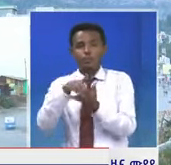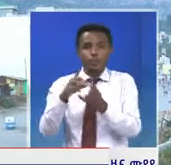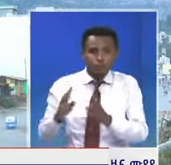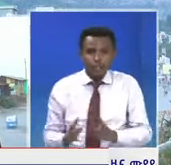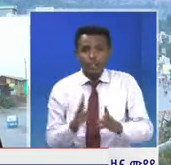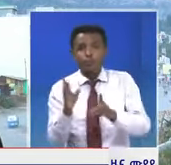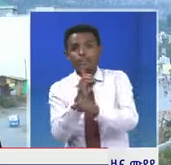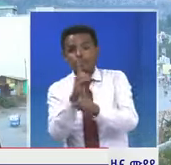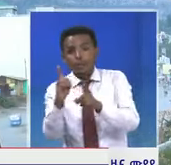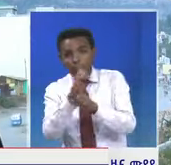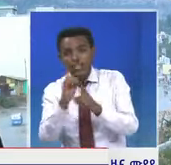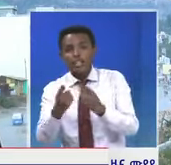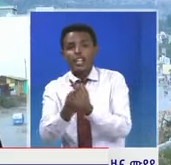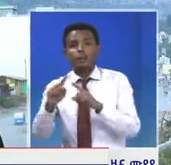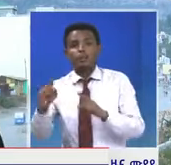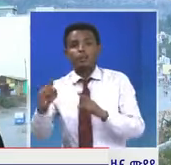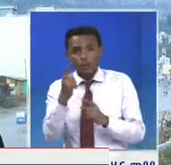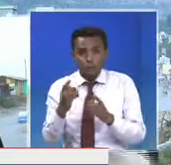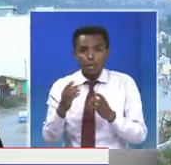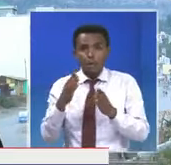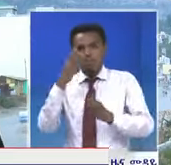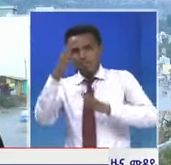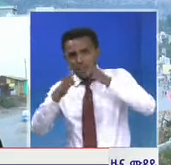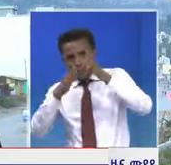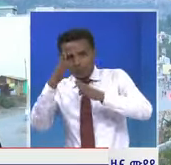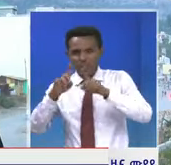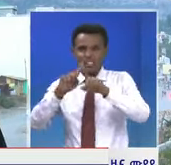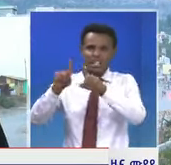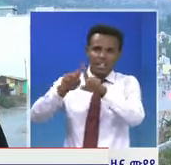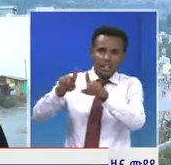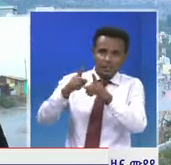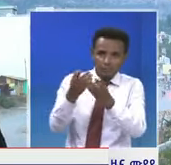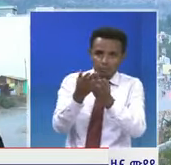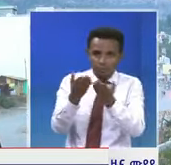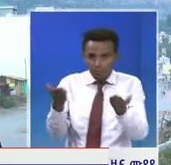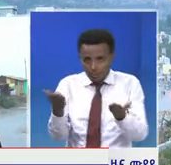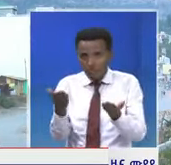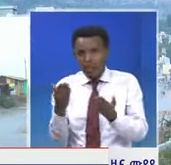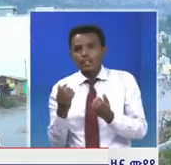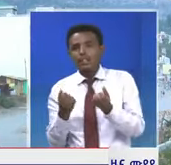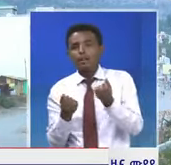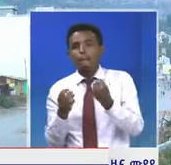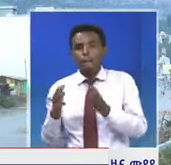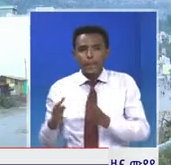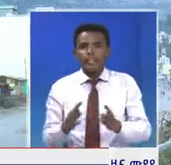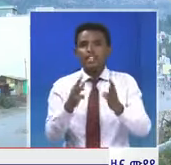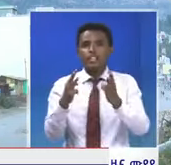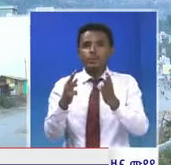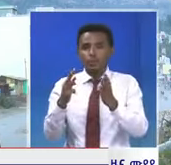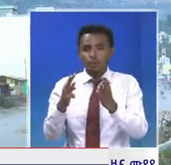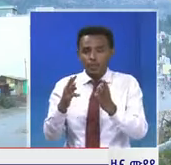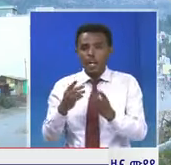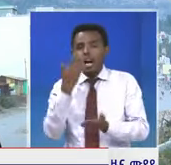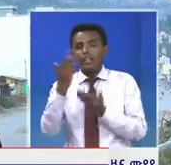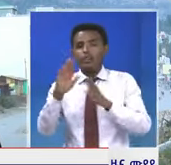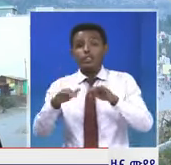መስመሮች ነጻ በመሆናቸው ሚኒባሶች እና አውቶቡሶችም ለመንገደኞች አገልግሎት እየሰጡ እንደሆነ